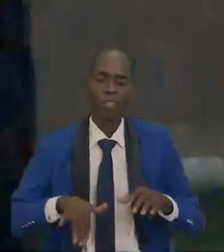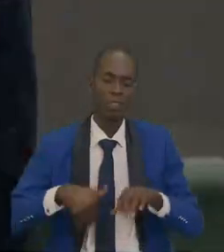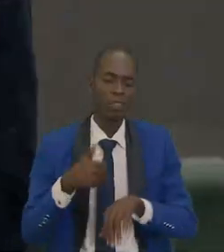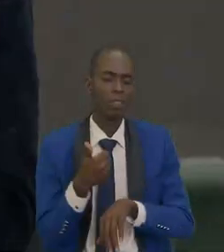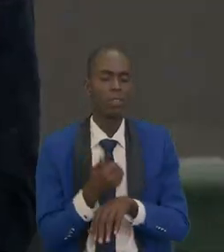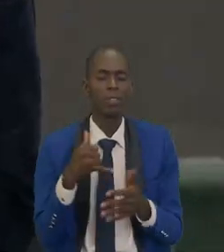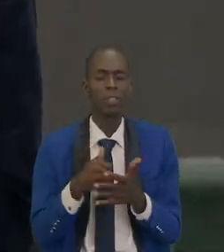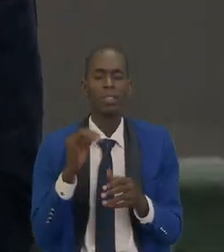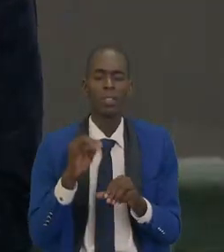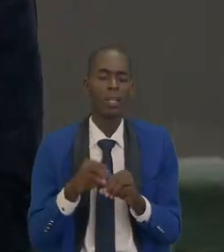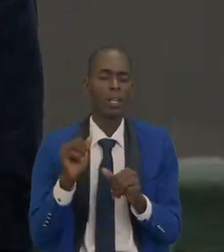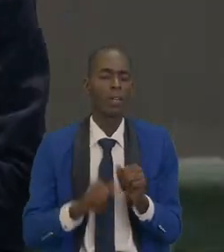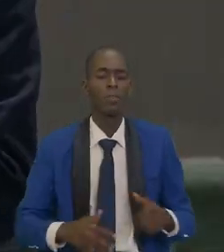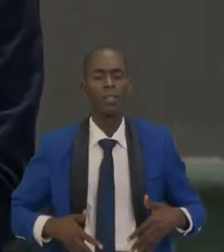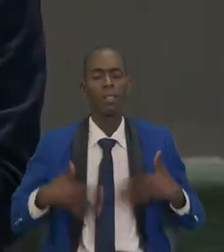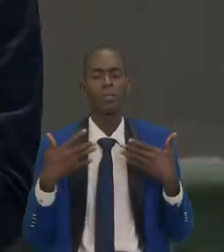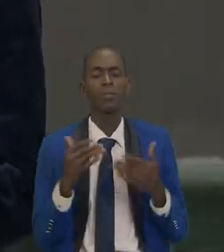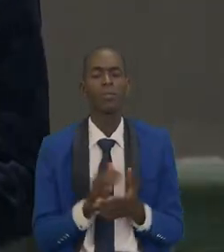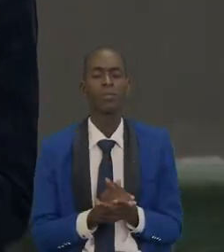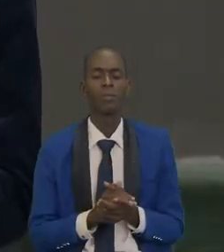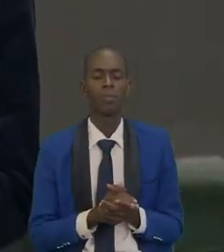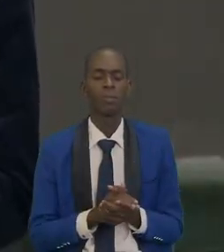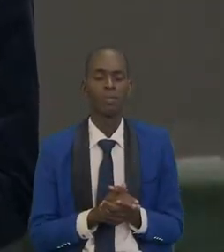Confirme-le dans chaque vie.